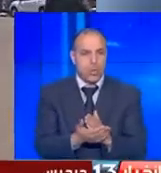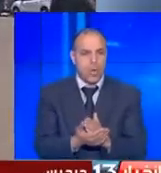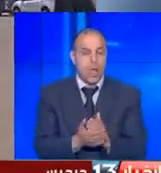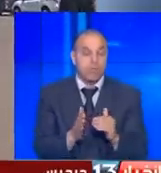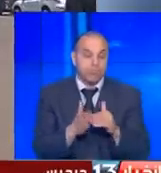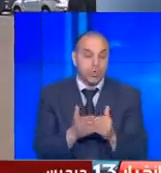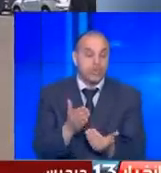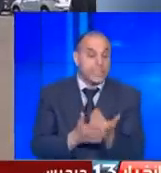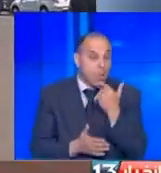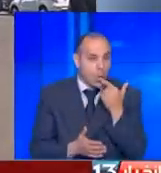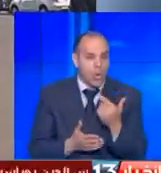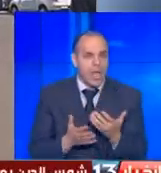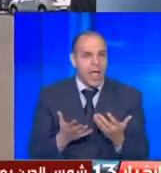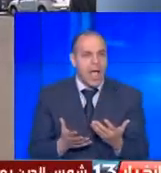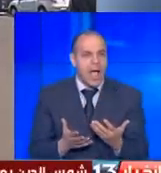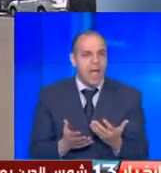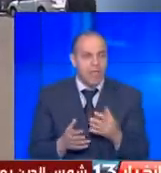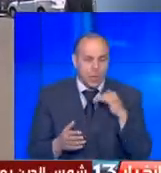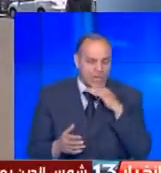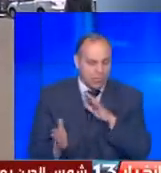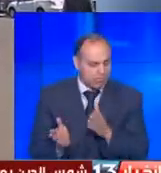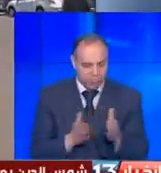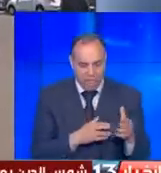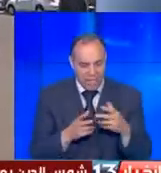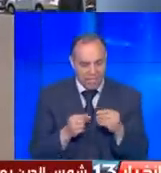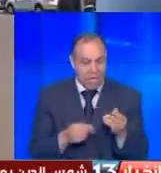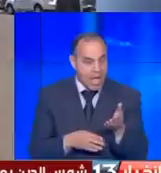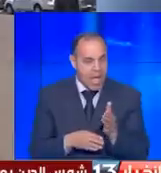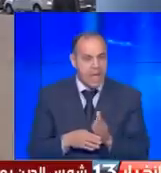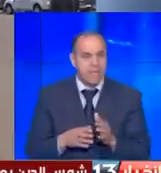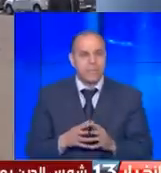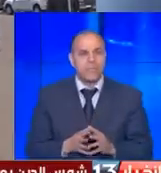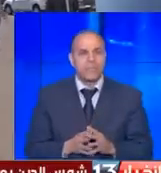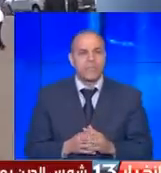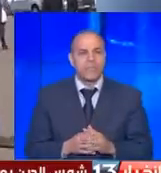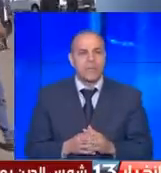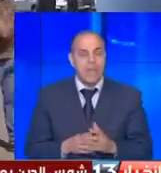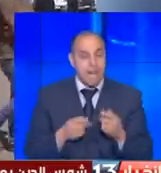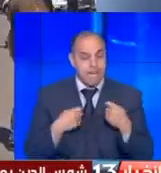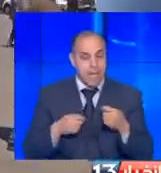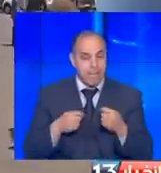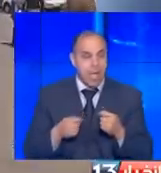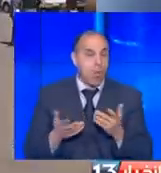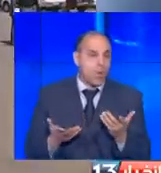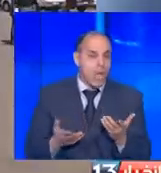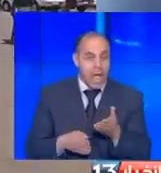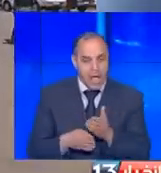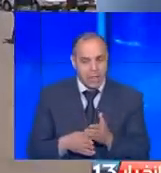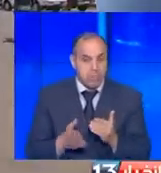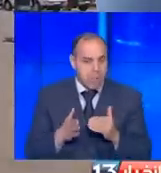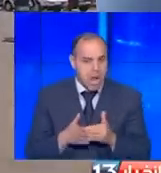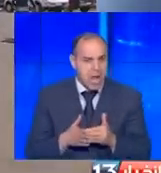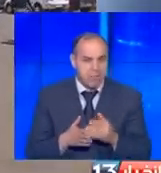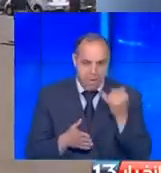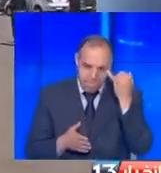ميناء نموذجي يكون خالي من الأوساخ، يكون مؤهل لتصدير معداته، ومؤهل خاصة في